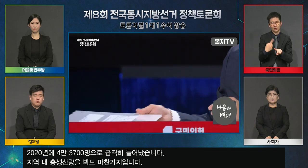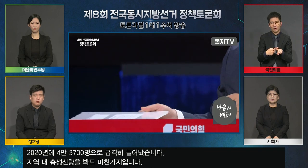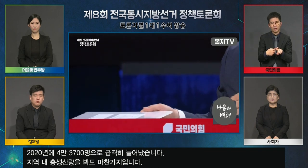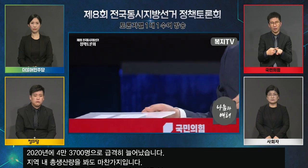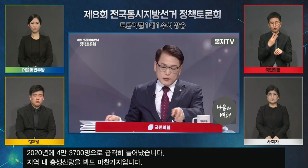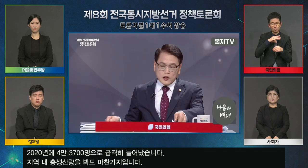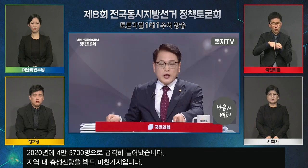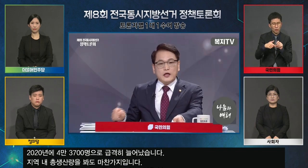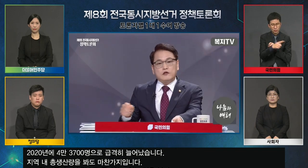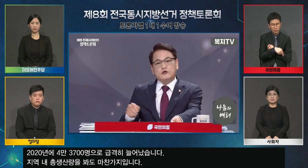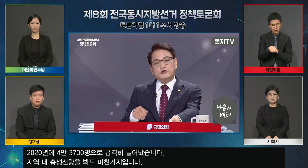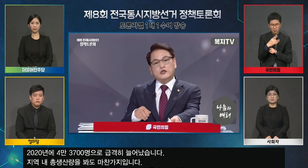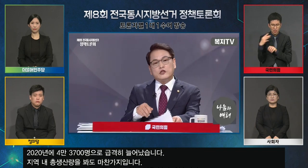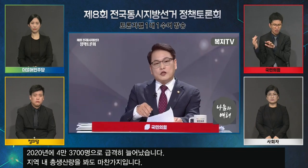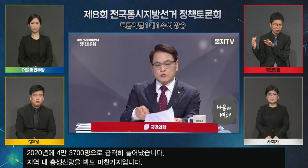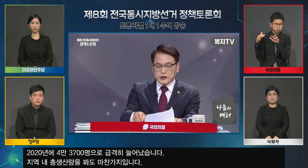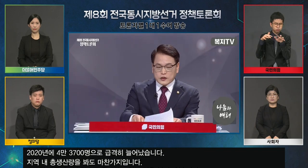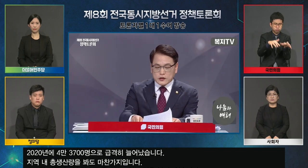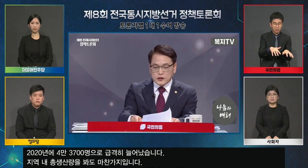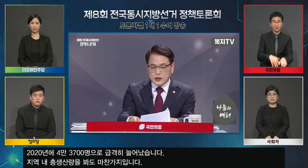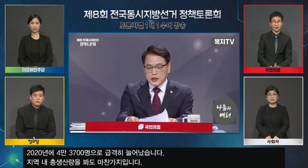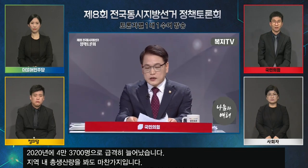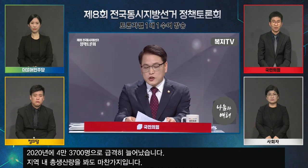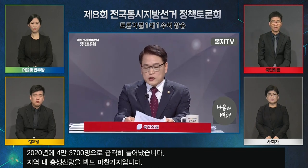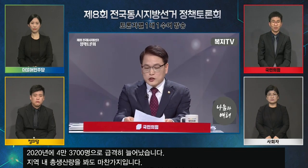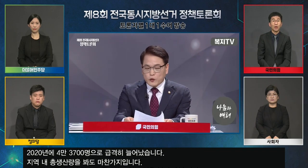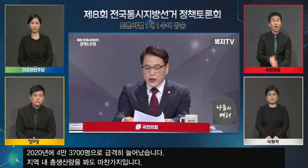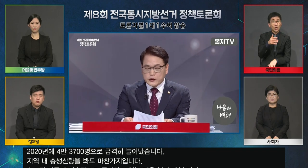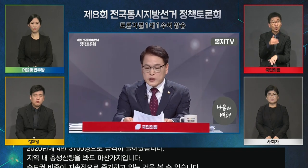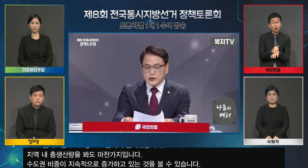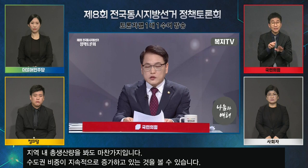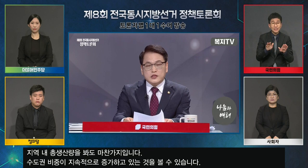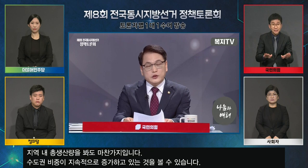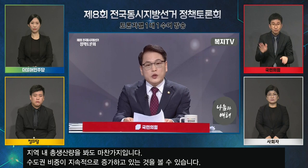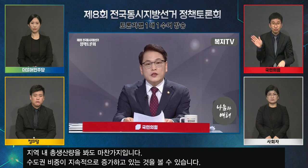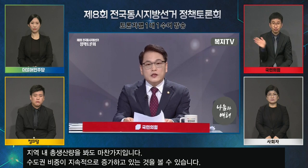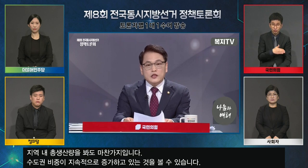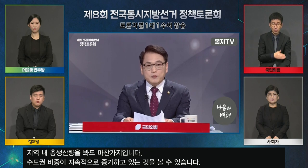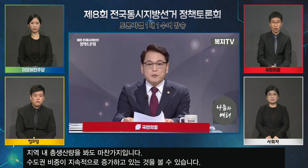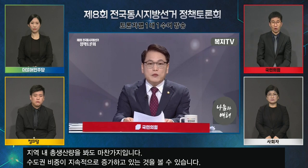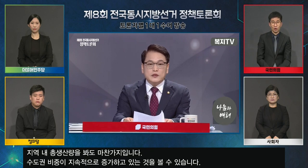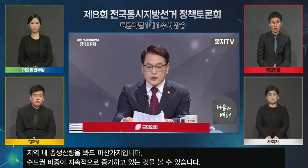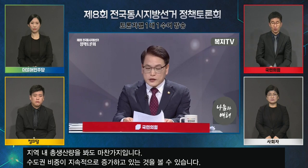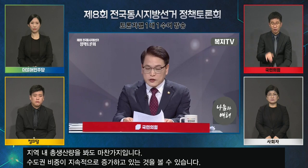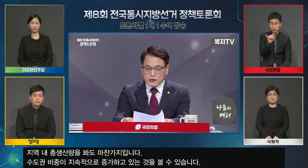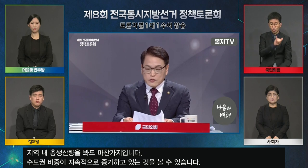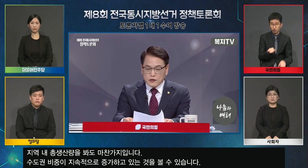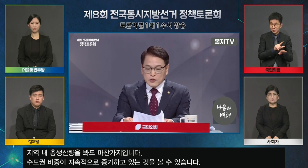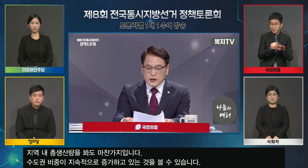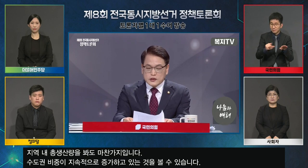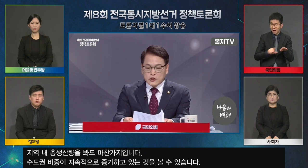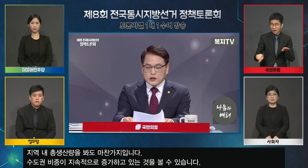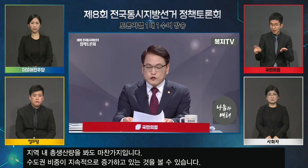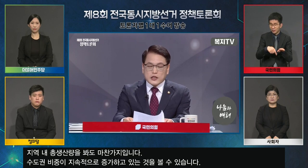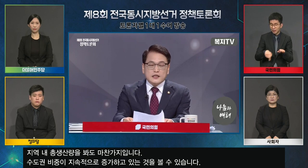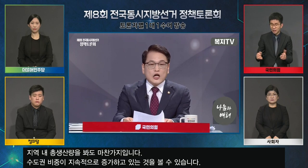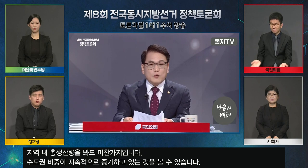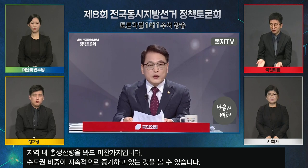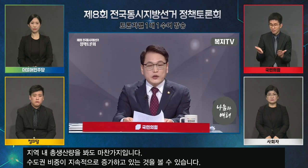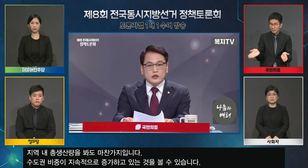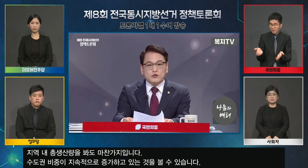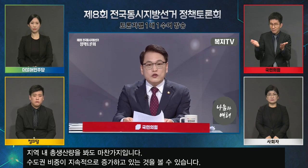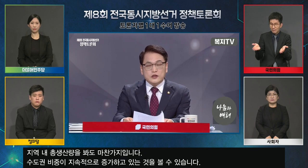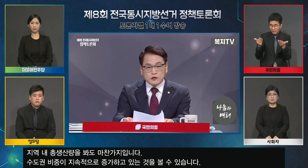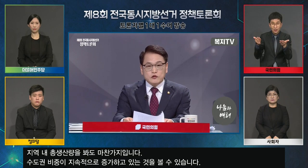때문에 우리 윤석열 정부에서는 지역이주 활성화 지역지원특별법을 제정해서 지역이주자